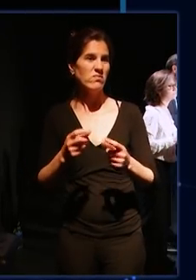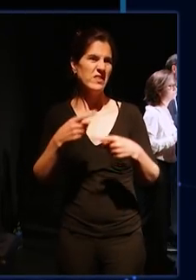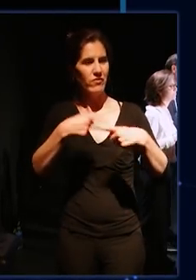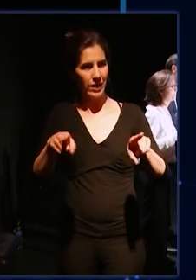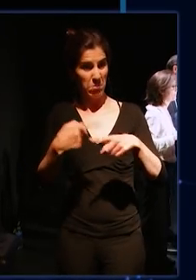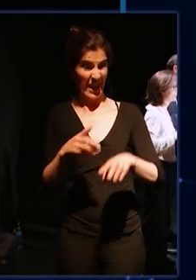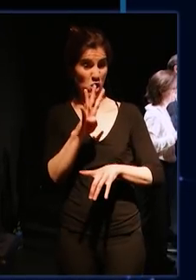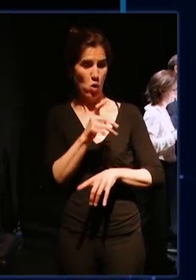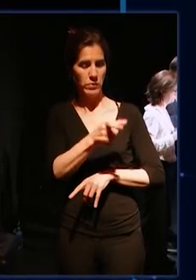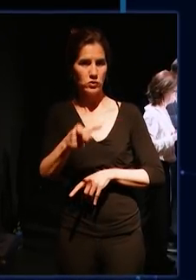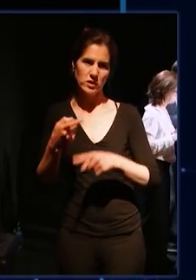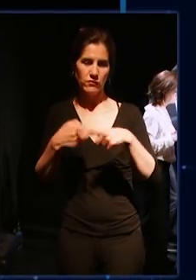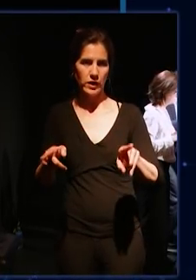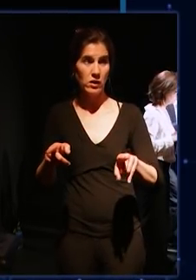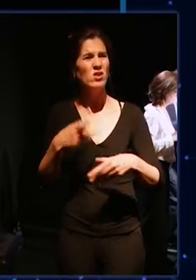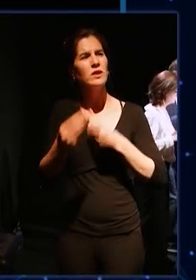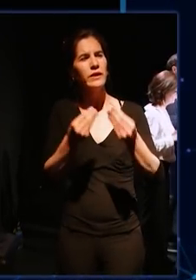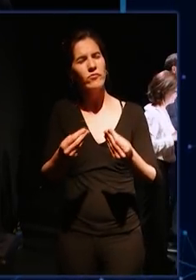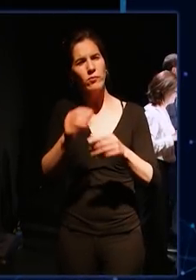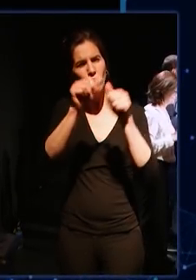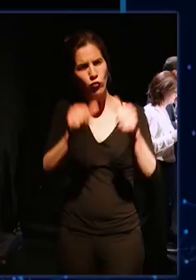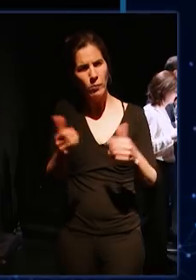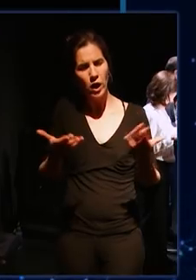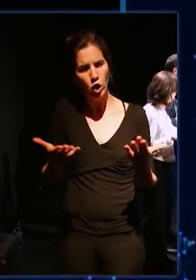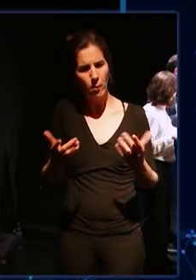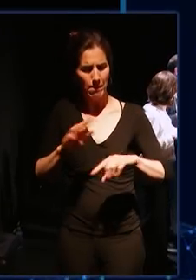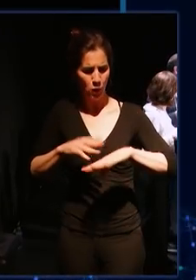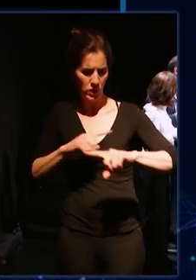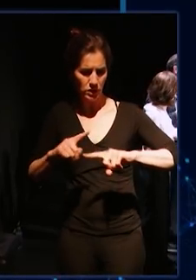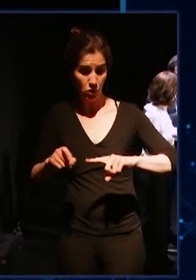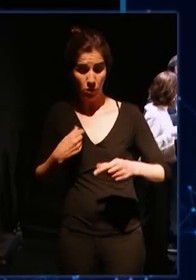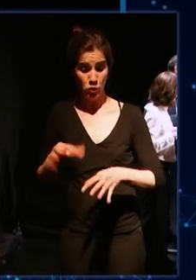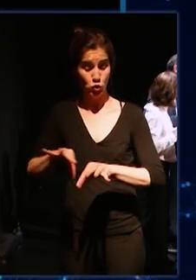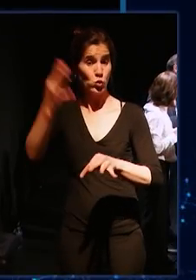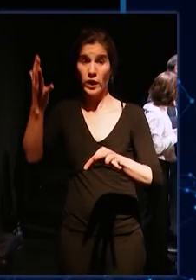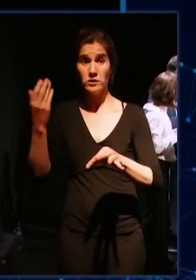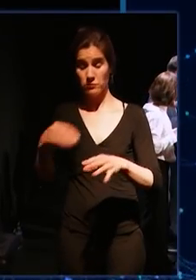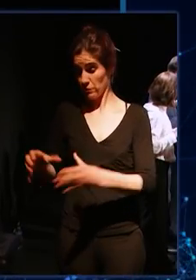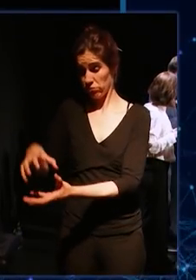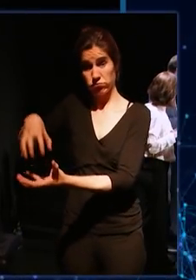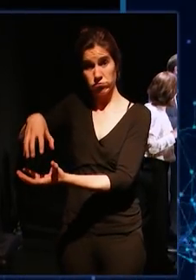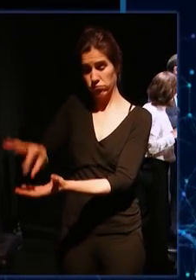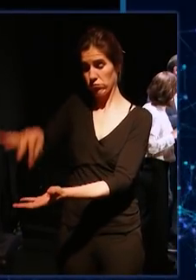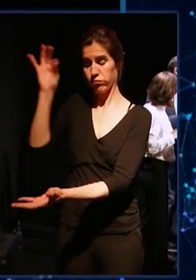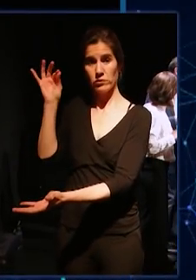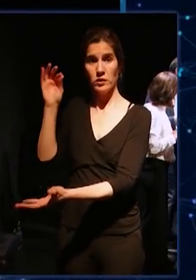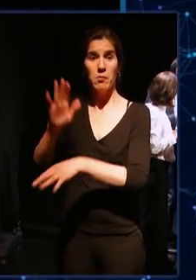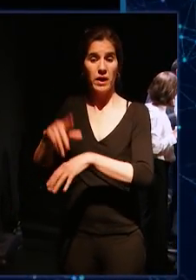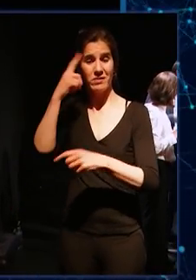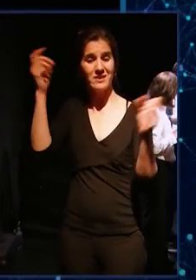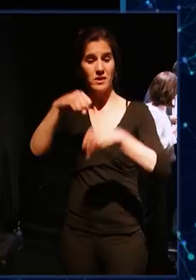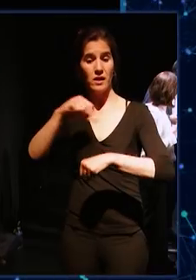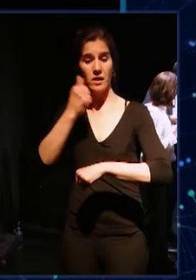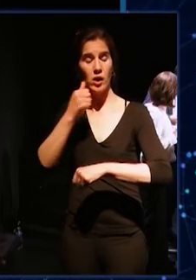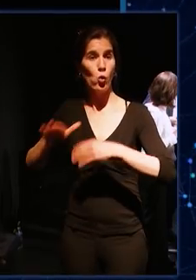9 alcaldables, el que farem serà un sorteig amb aquesta urna d'aquí per decidir qui comença cadascun d'aquests 5 blocs i a partir